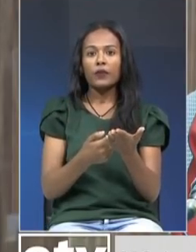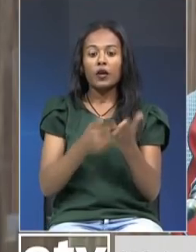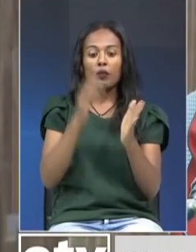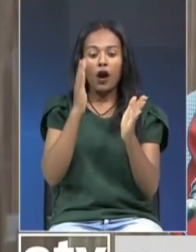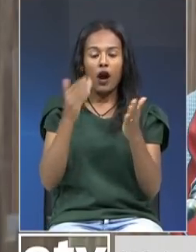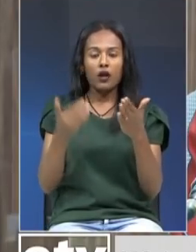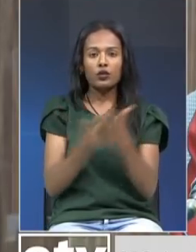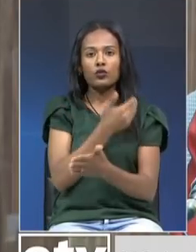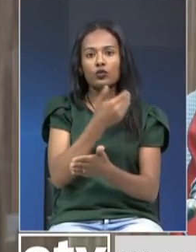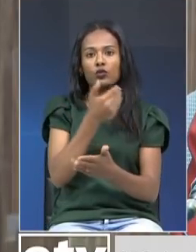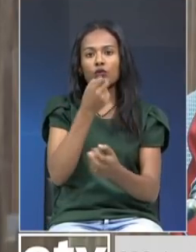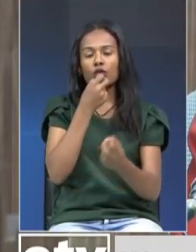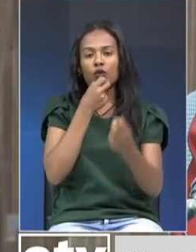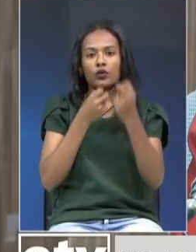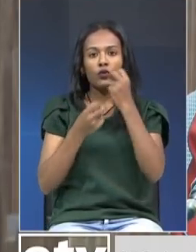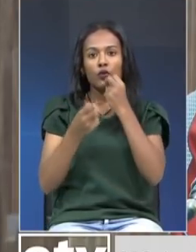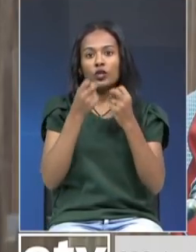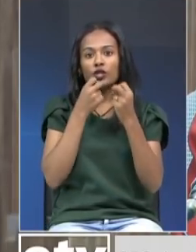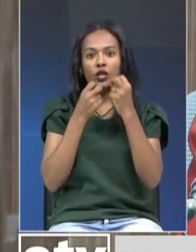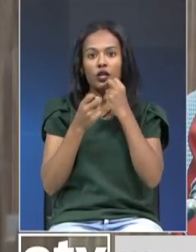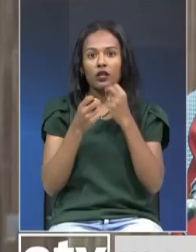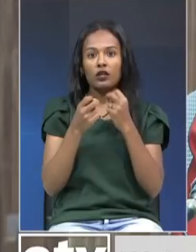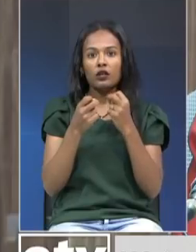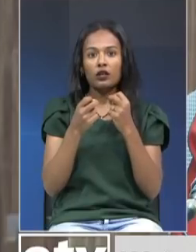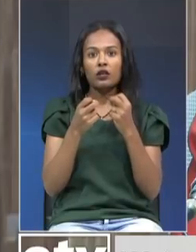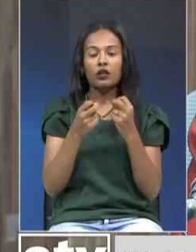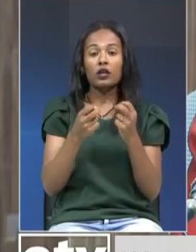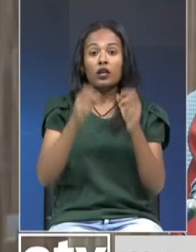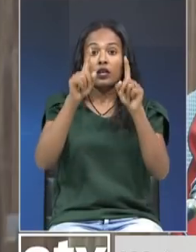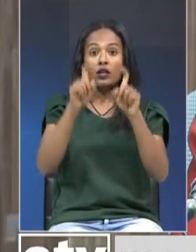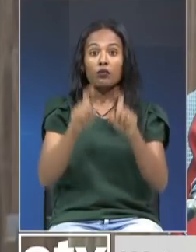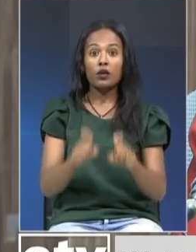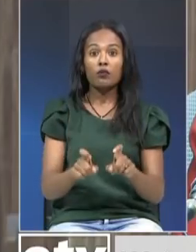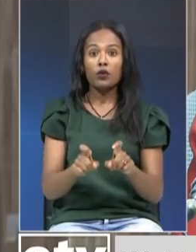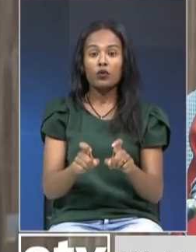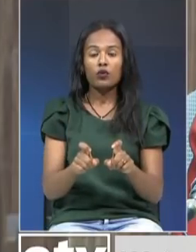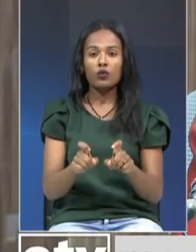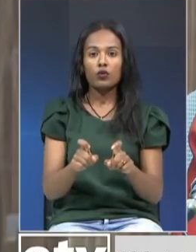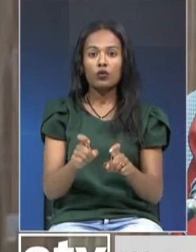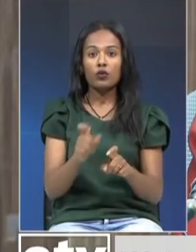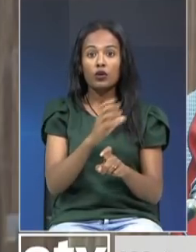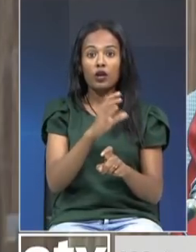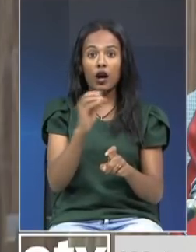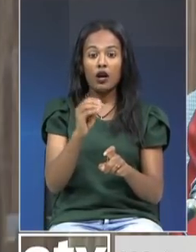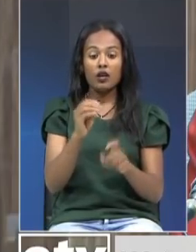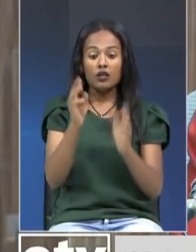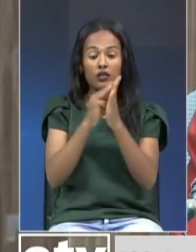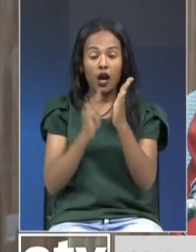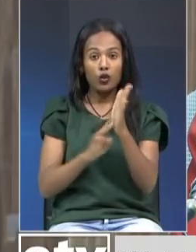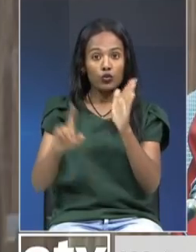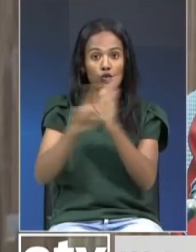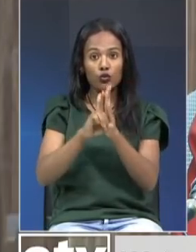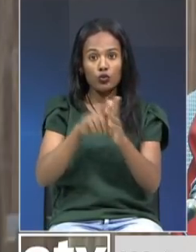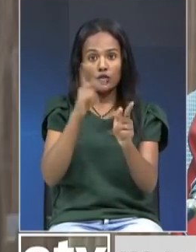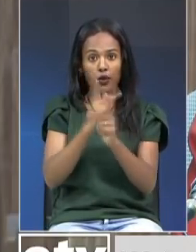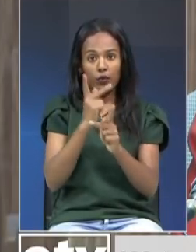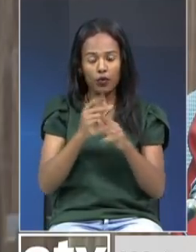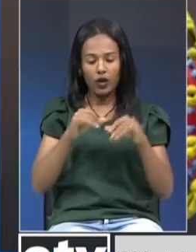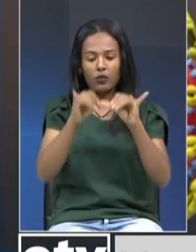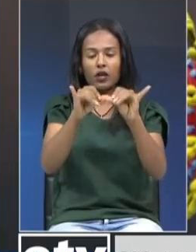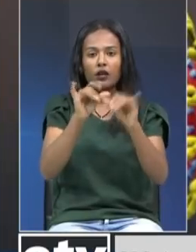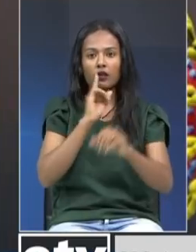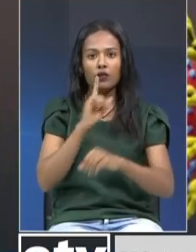ወንጀል የሚከሰሱበት ሁኔታ የሚመረመርበት ሁኔታ ህጉን ስርዓቱን ተጠብቆ የሚቀጥል ነው